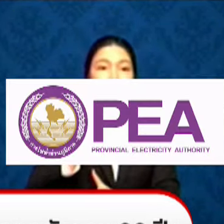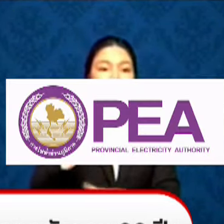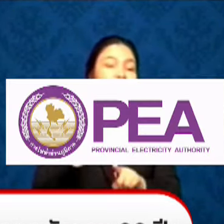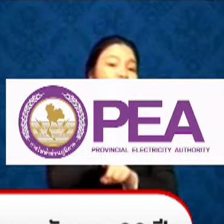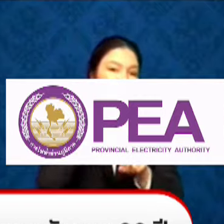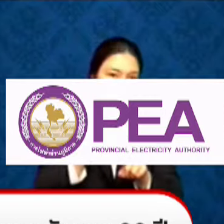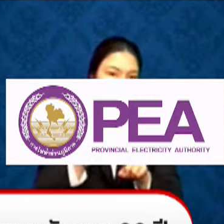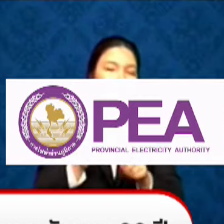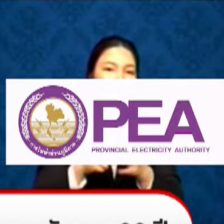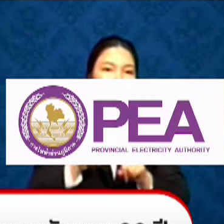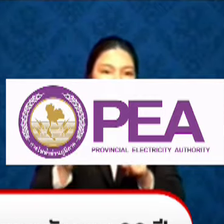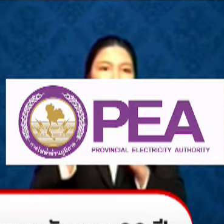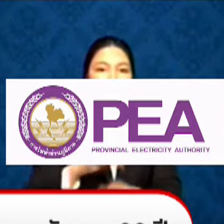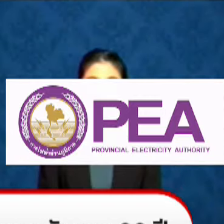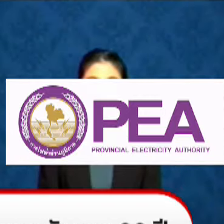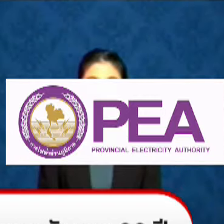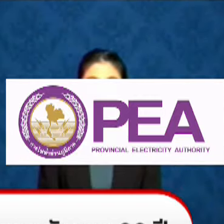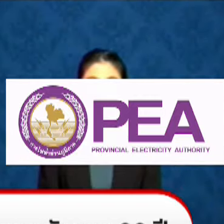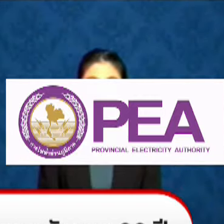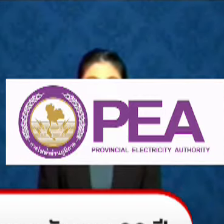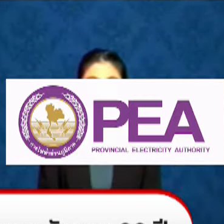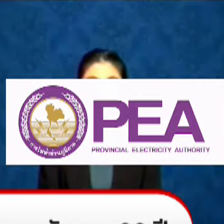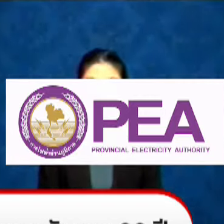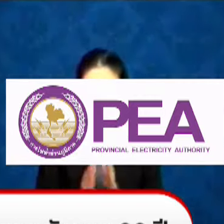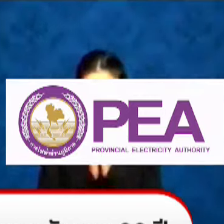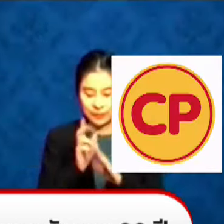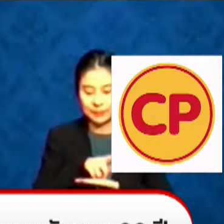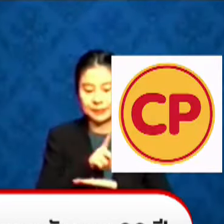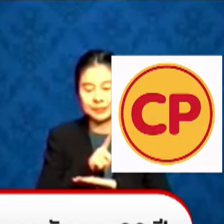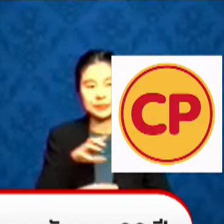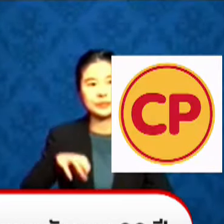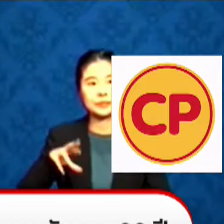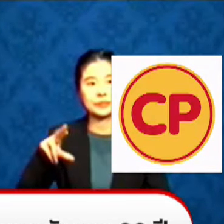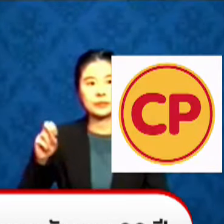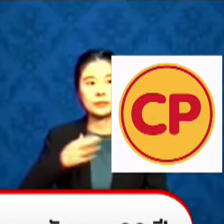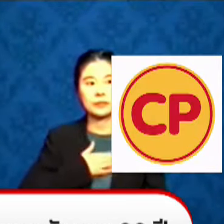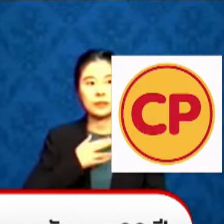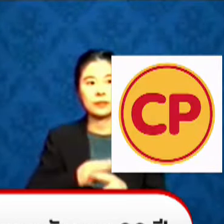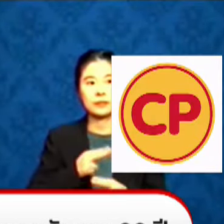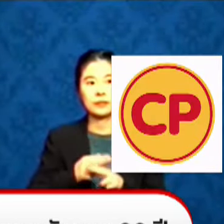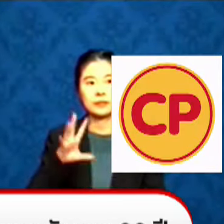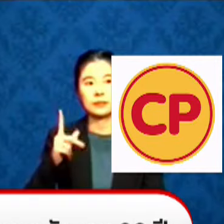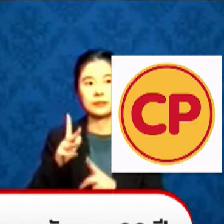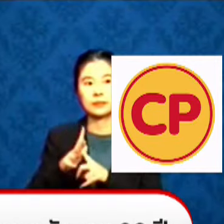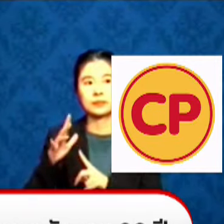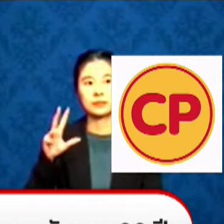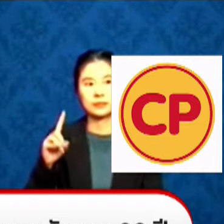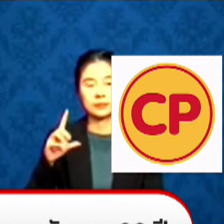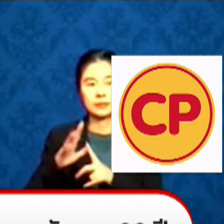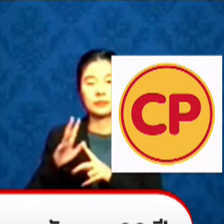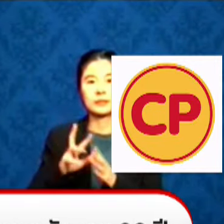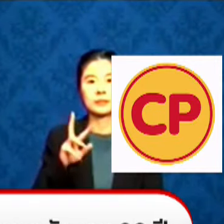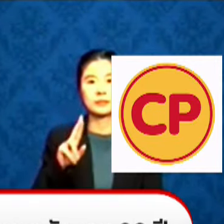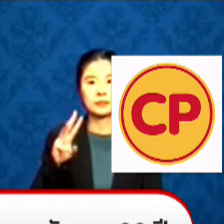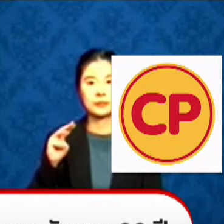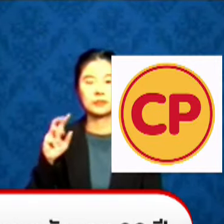านั้นที่ถือชนเพดาน 49% เรียนท่านประธานสภาที่เคารพผมชาดาชัยเศรษฐ์ในฐานะรัฐมนตรีช่วยว่าการกระ